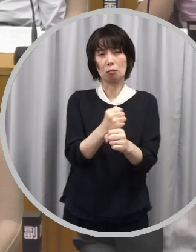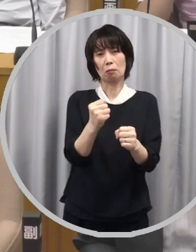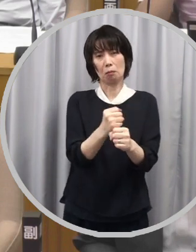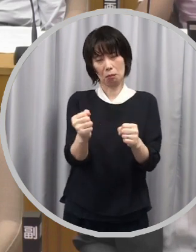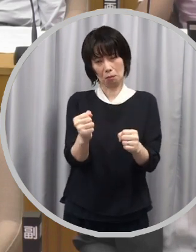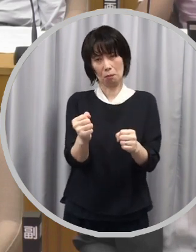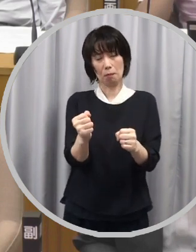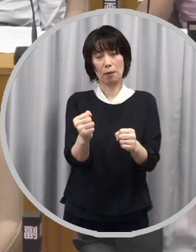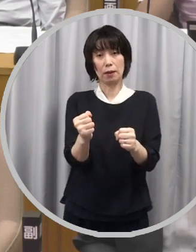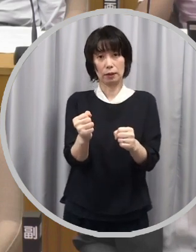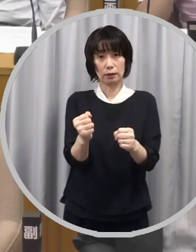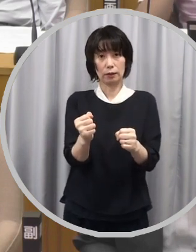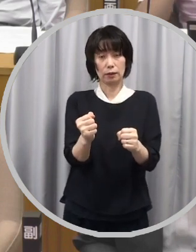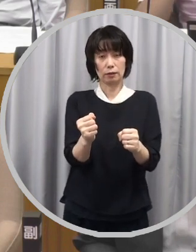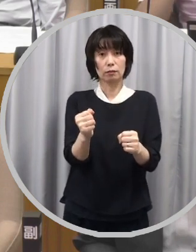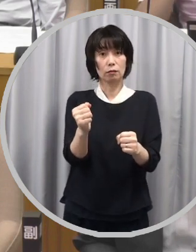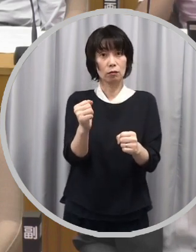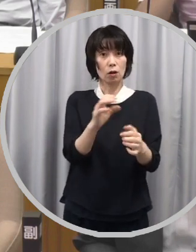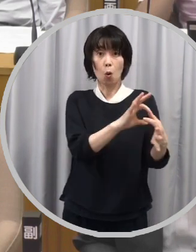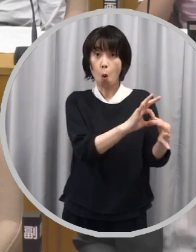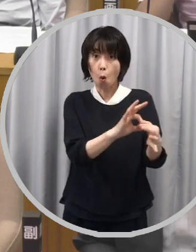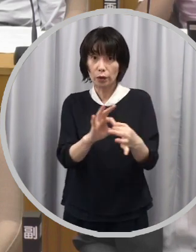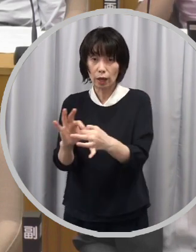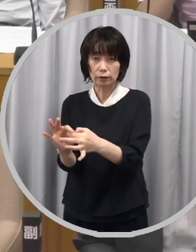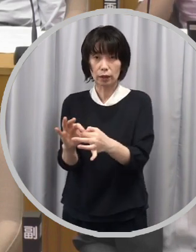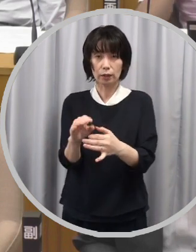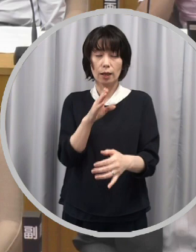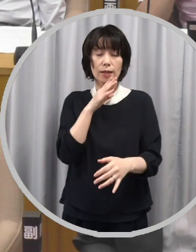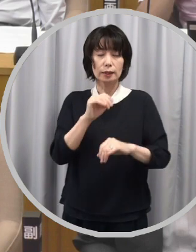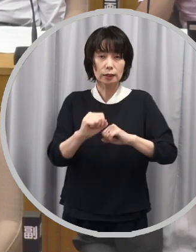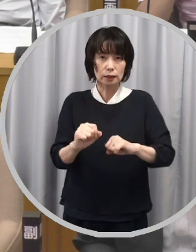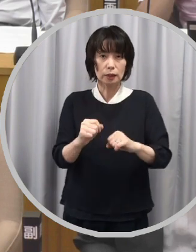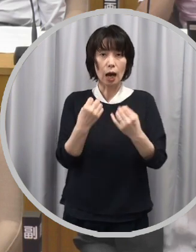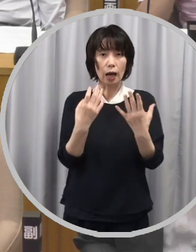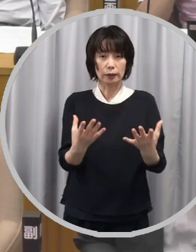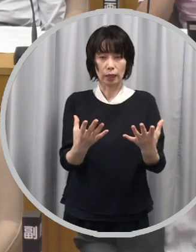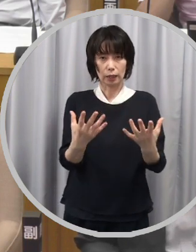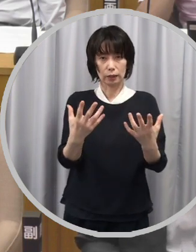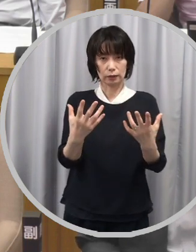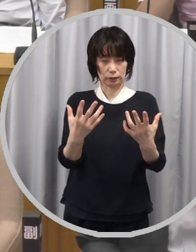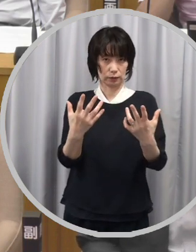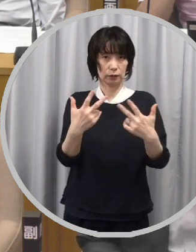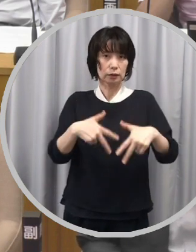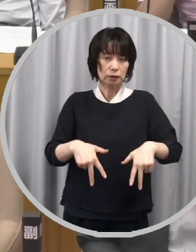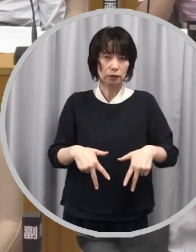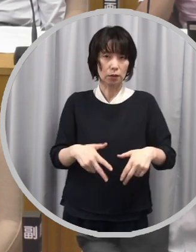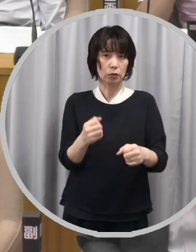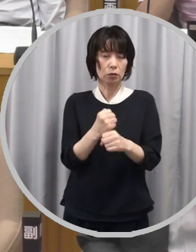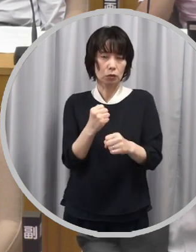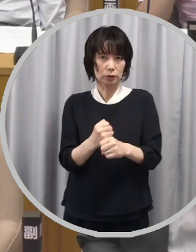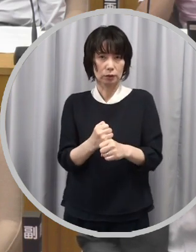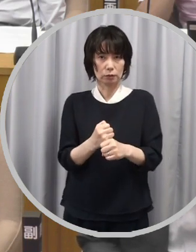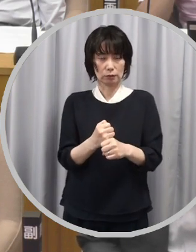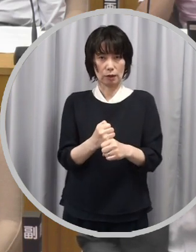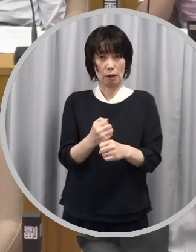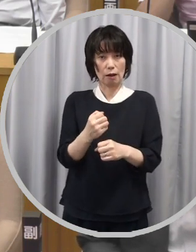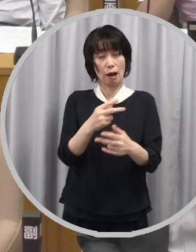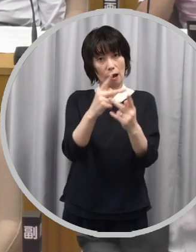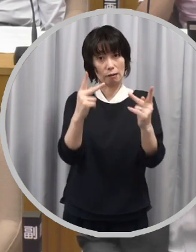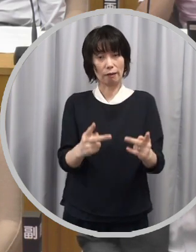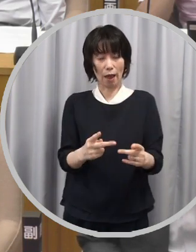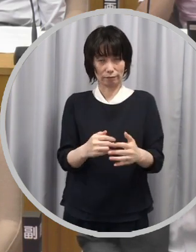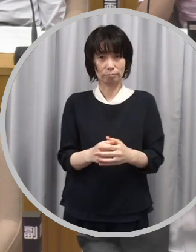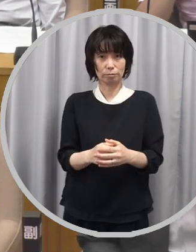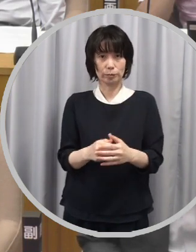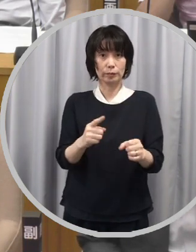これらを横断的に実施していく新たな枠組みの構築が喫緊の課題となっております。